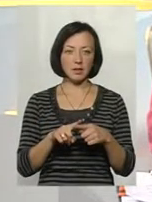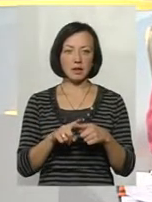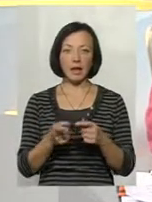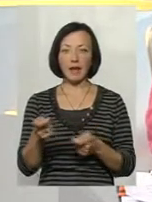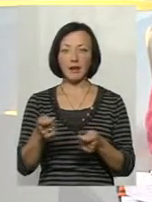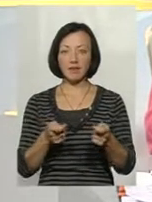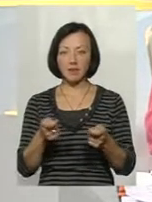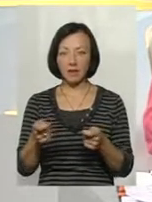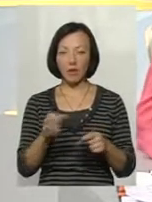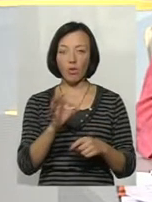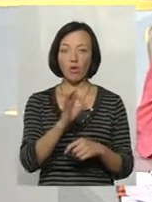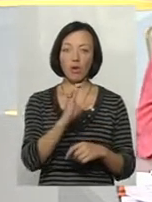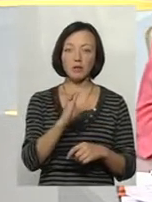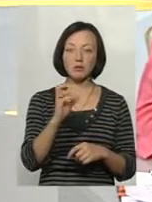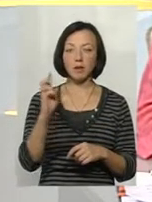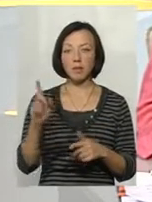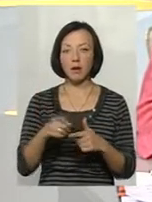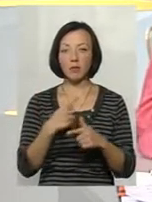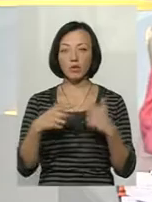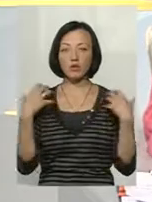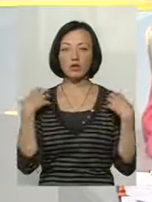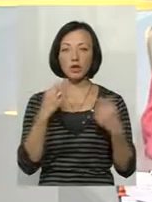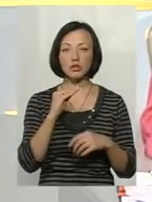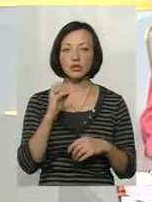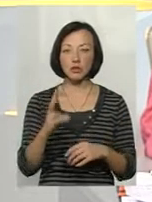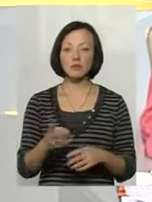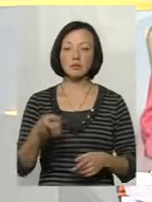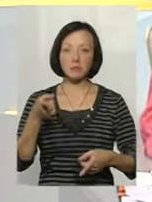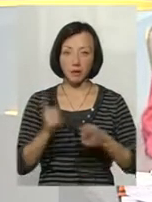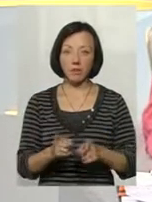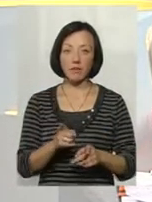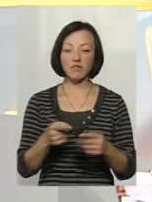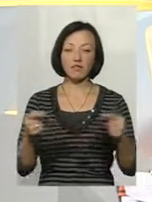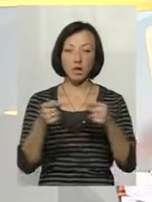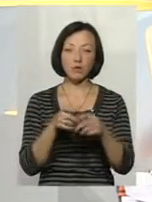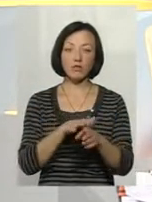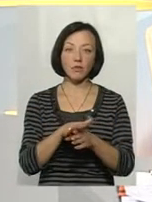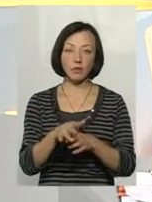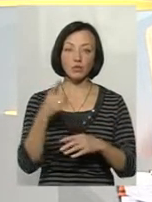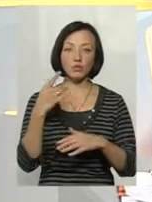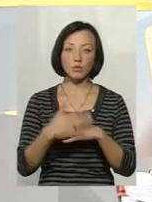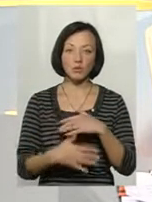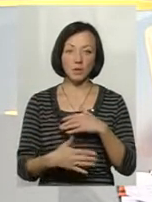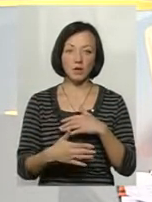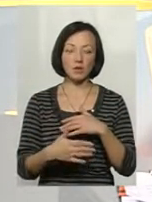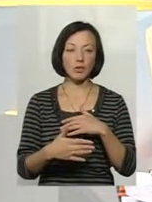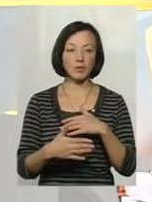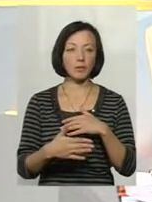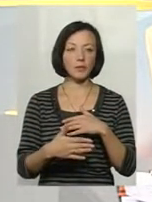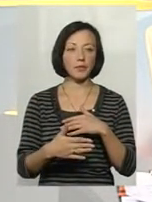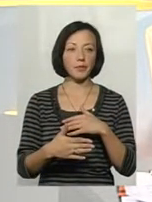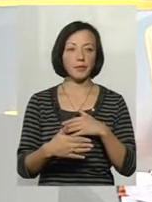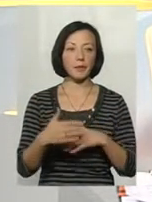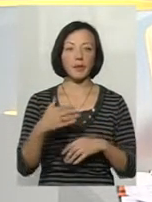керівник об'єднання співвласників чи начальник ЖЕКу справді вчасно виконав? Зрозуміло, насамперед